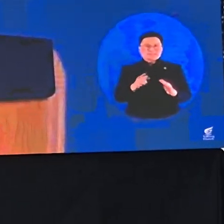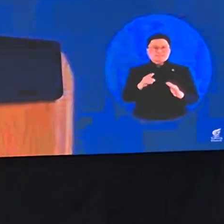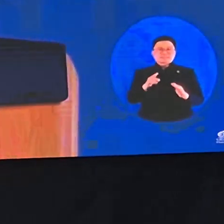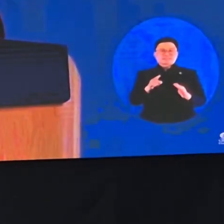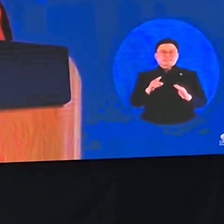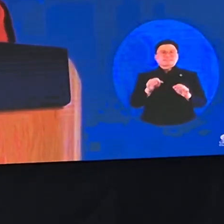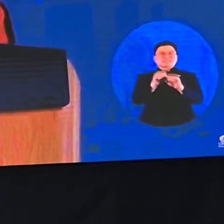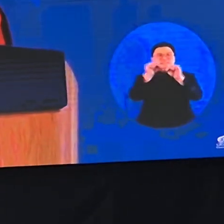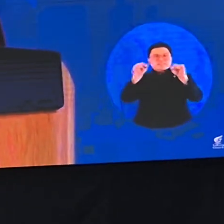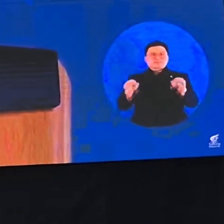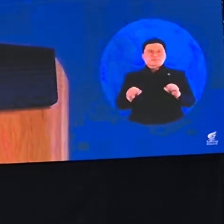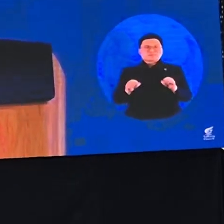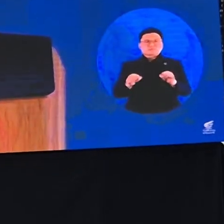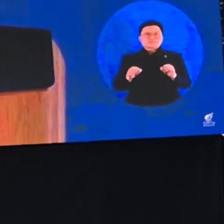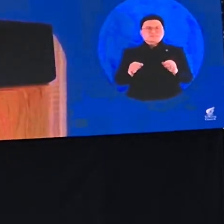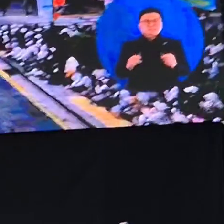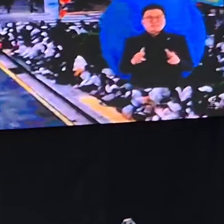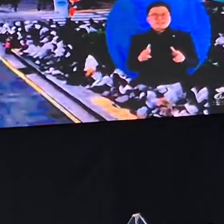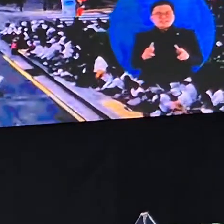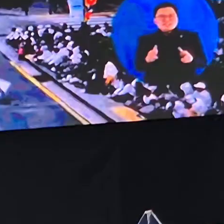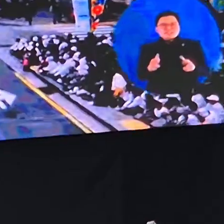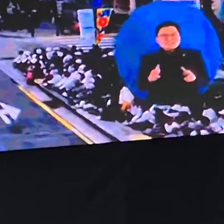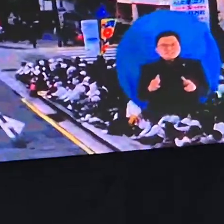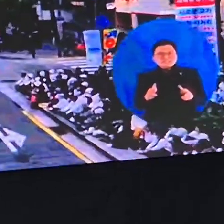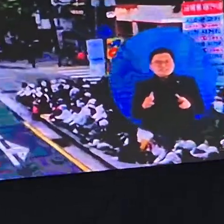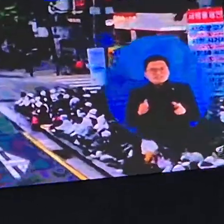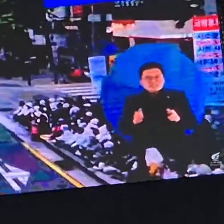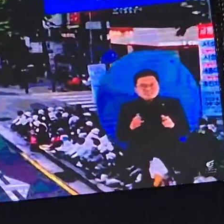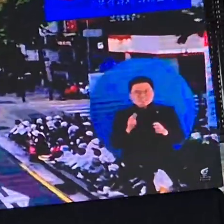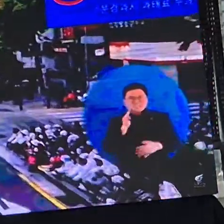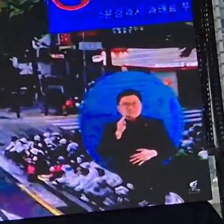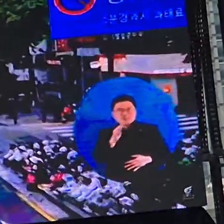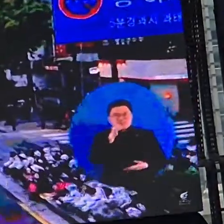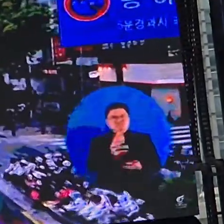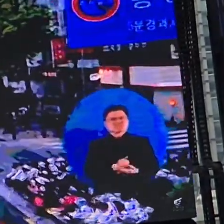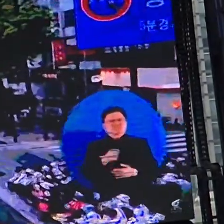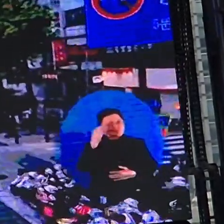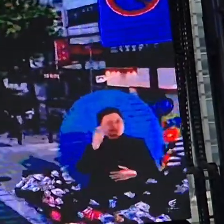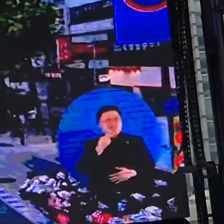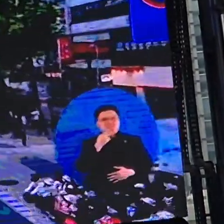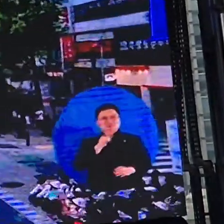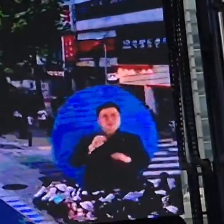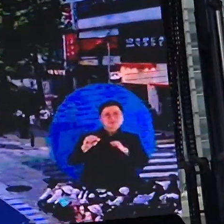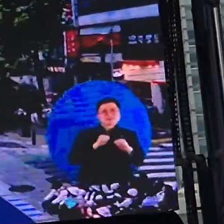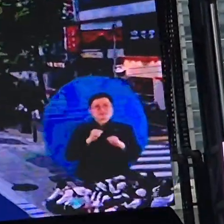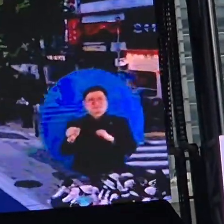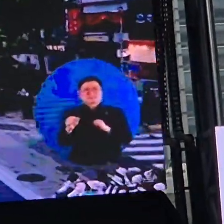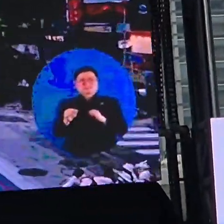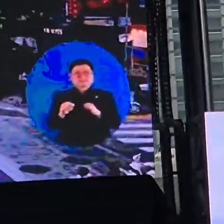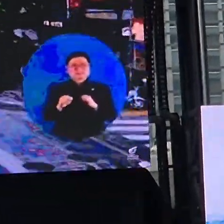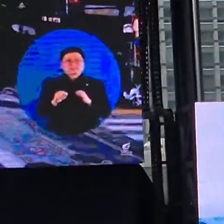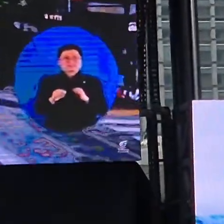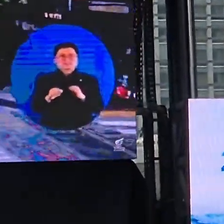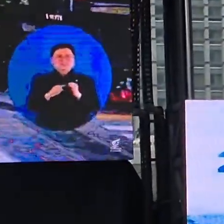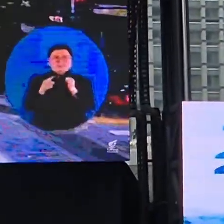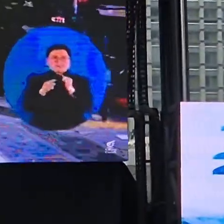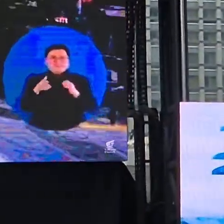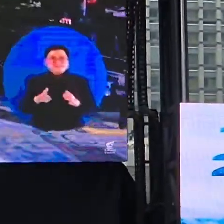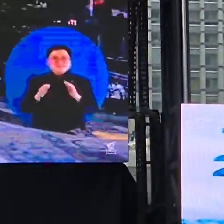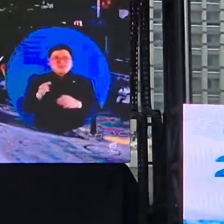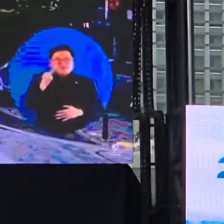되게 했기에 죄의식도 없이 행했습니다. 인구 절벽을 가져왔지만 갈수록